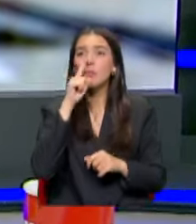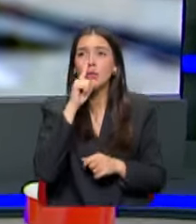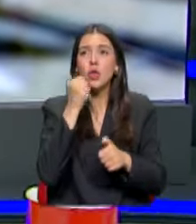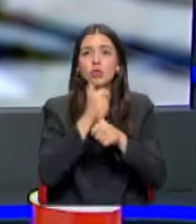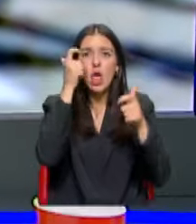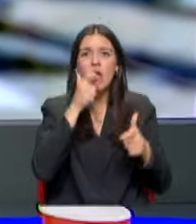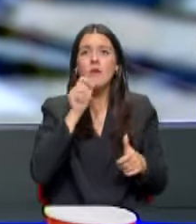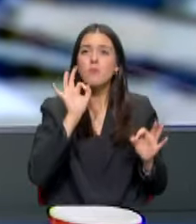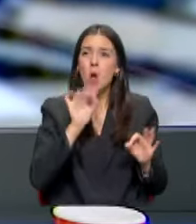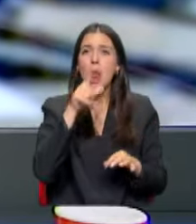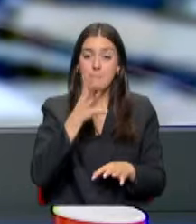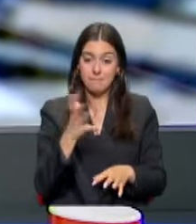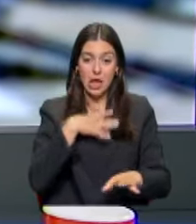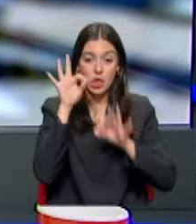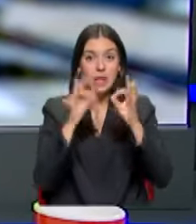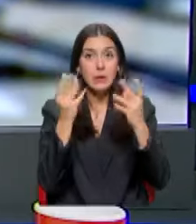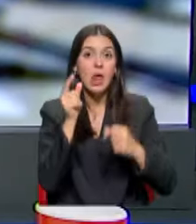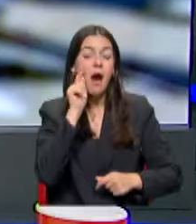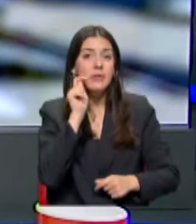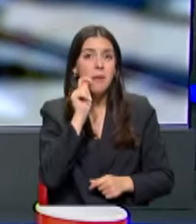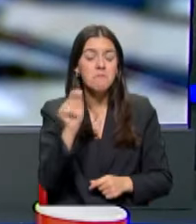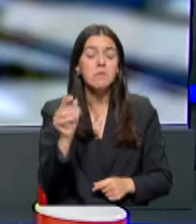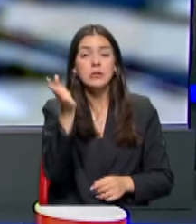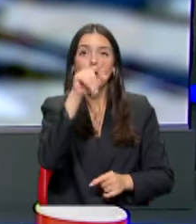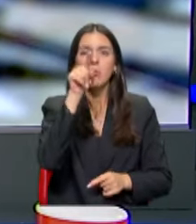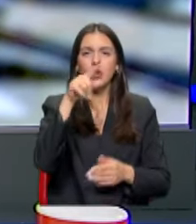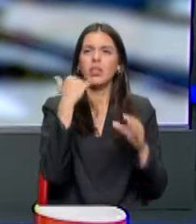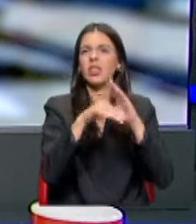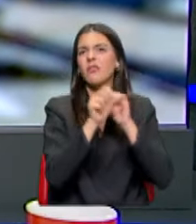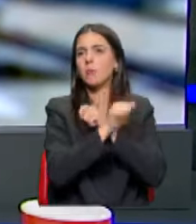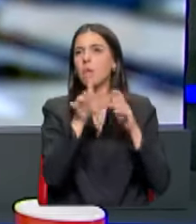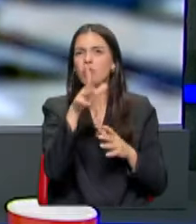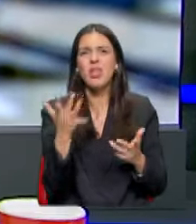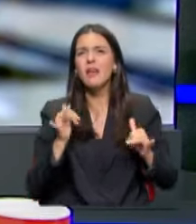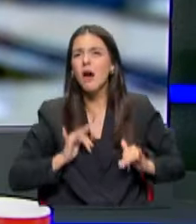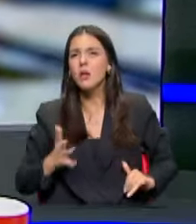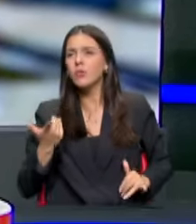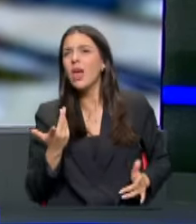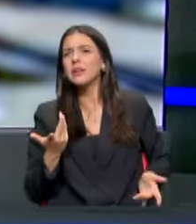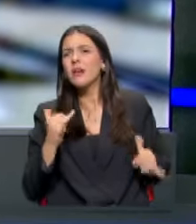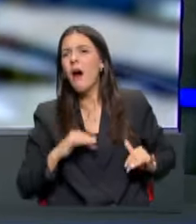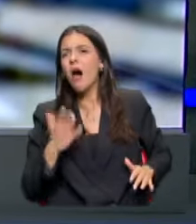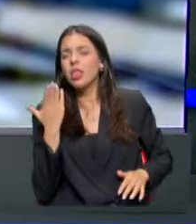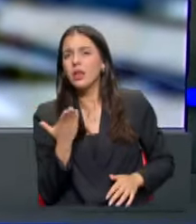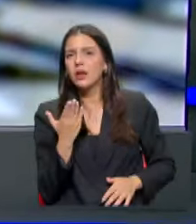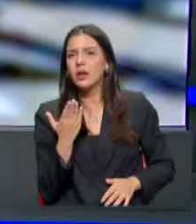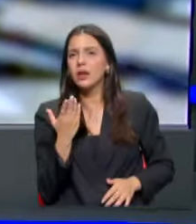görevi bu patronu denetlemek olan adam böyle tweet atıyor. Bu ne gevşeklik? Yani bu ne cüret demek lazım? Bu ne